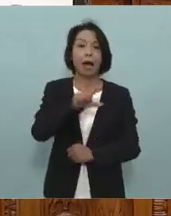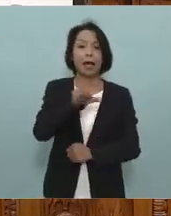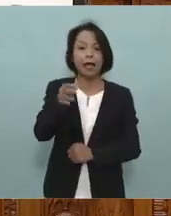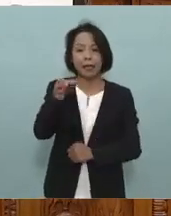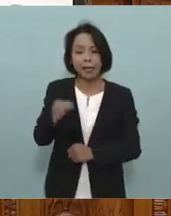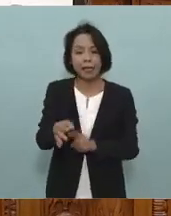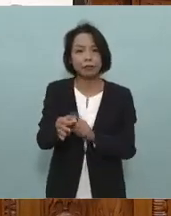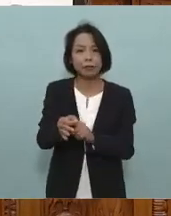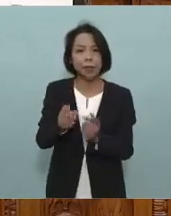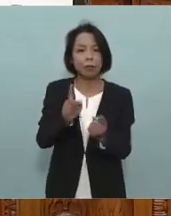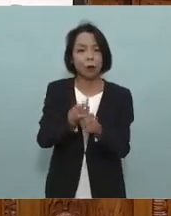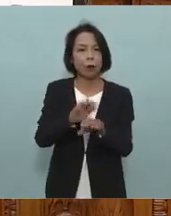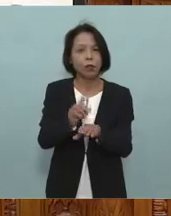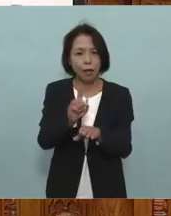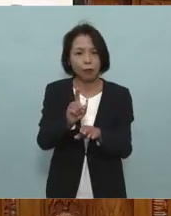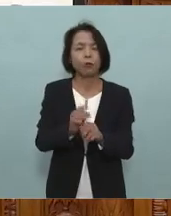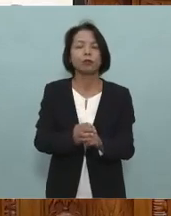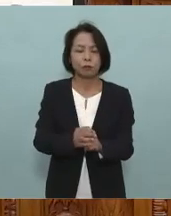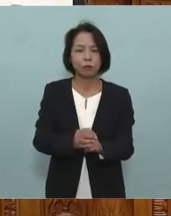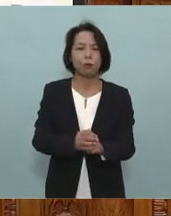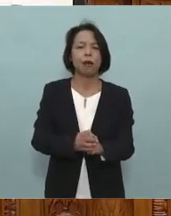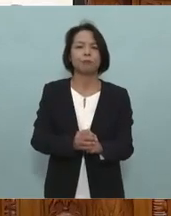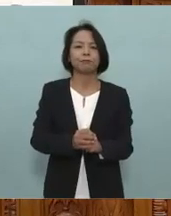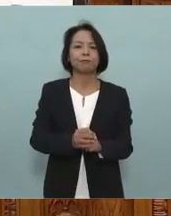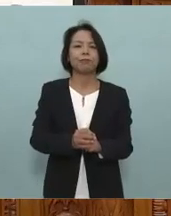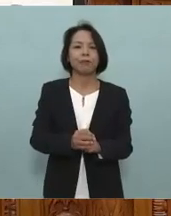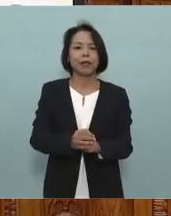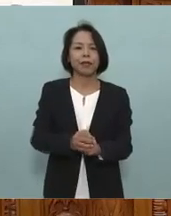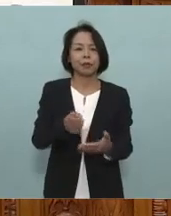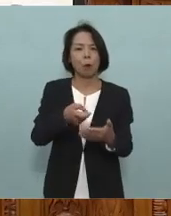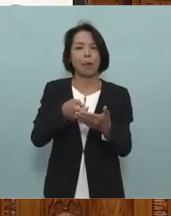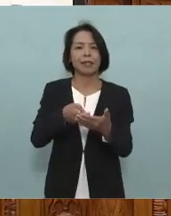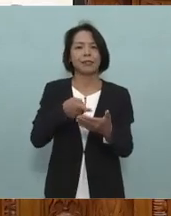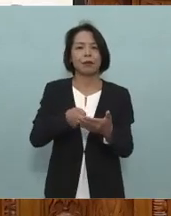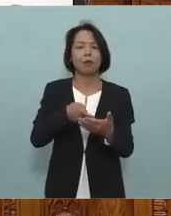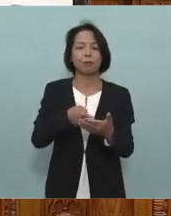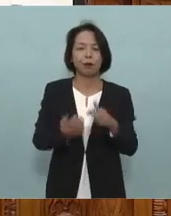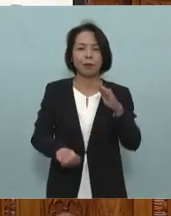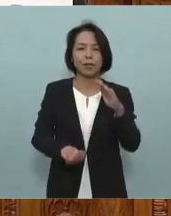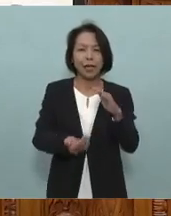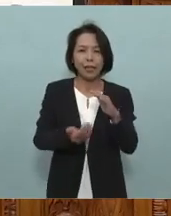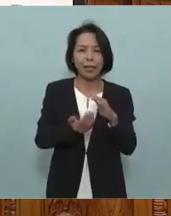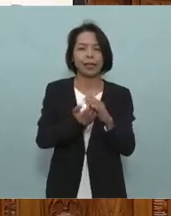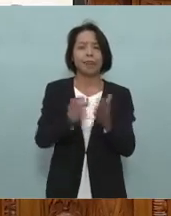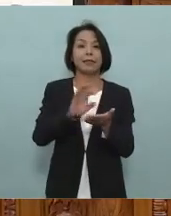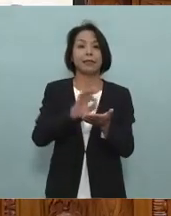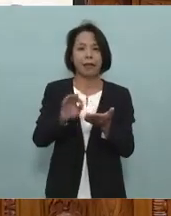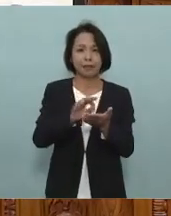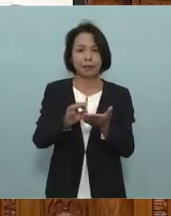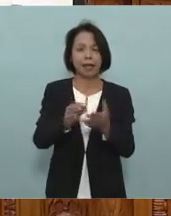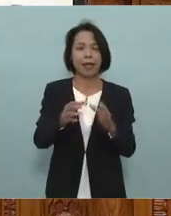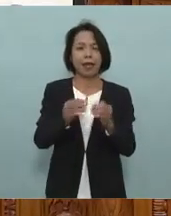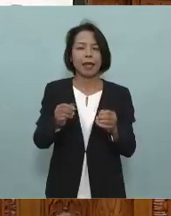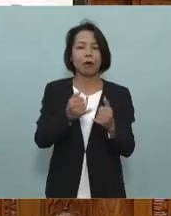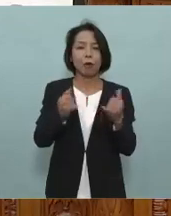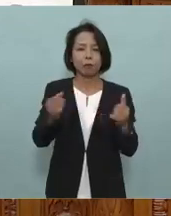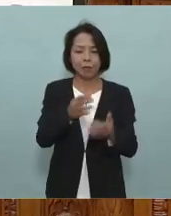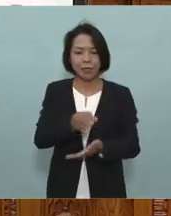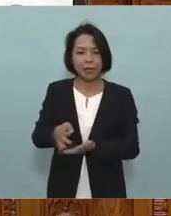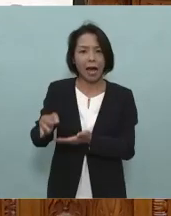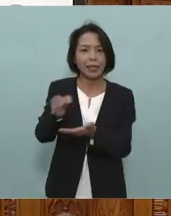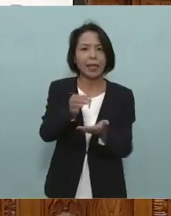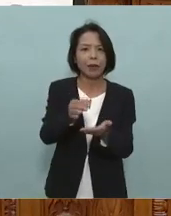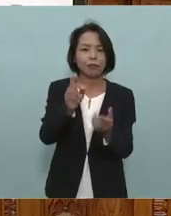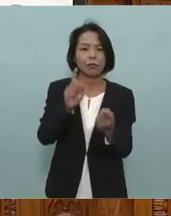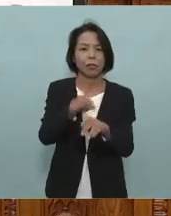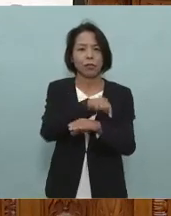はこれらの対応と合わせ円安のメリット最大限引き出して国民に還元する